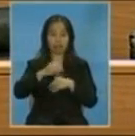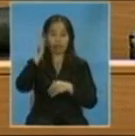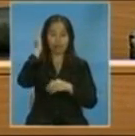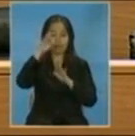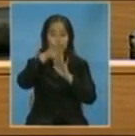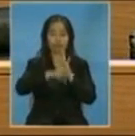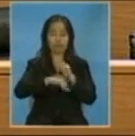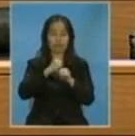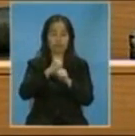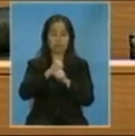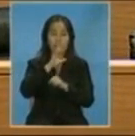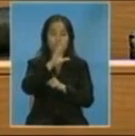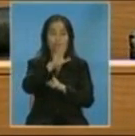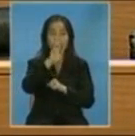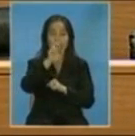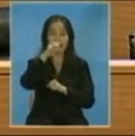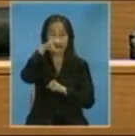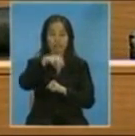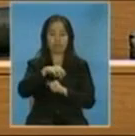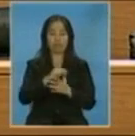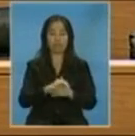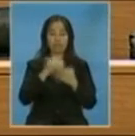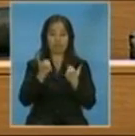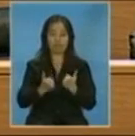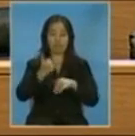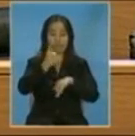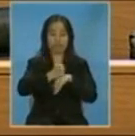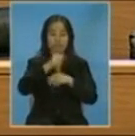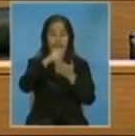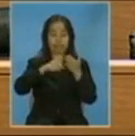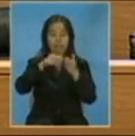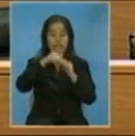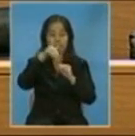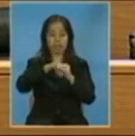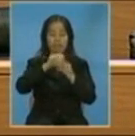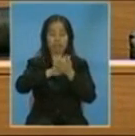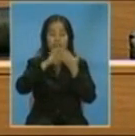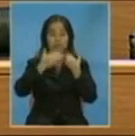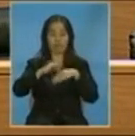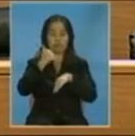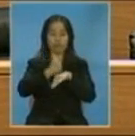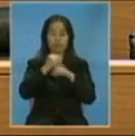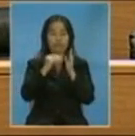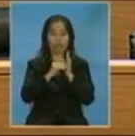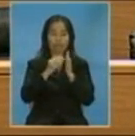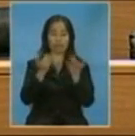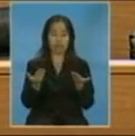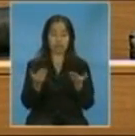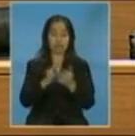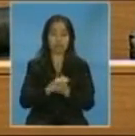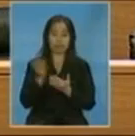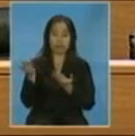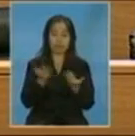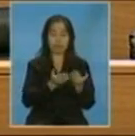ภานี่เลือกตั้งผู้ว่ากทม.เสร็จไปเดือนแล้วครับรับรองผู้ว่าเสร็จก็ปรากฏไม่ฮะไปเอา